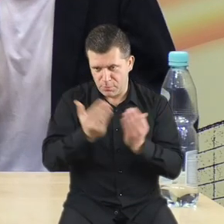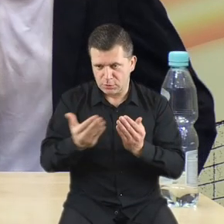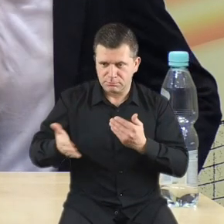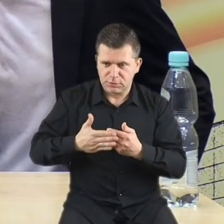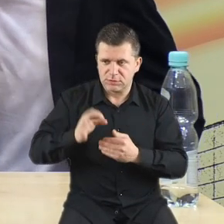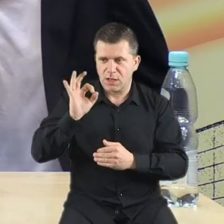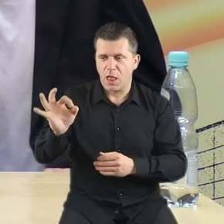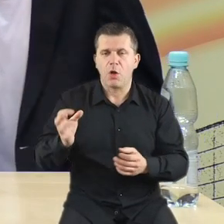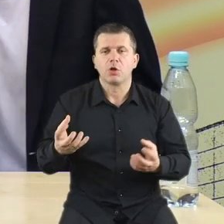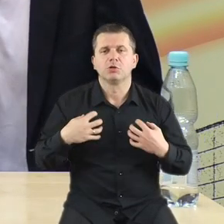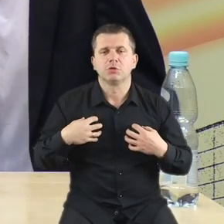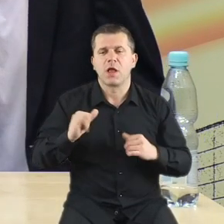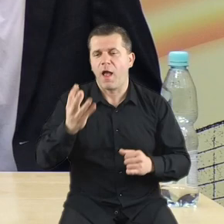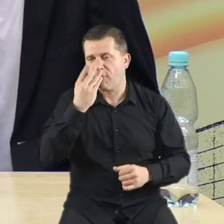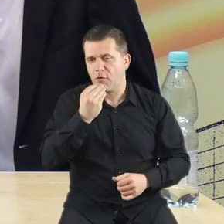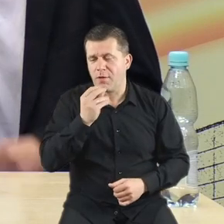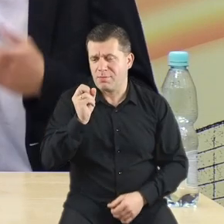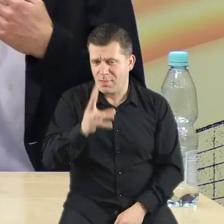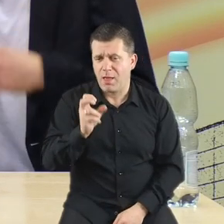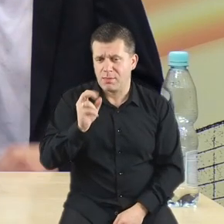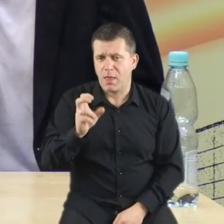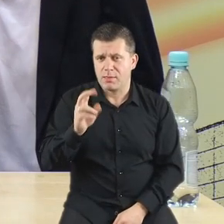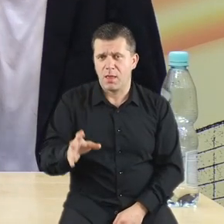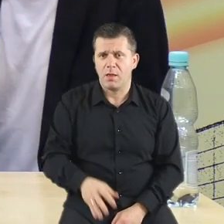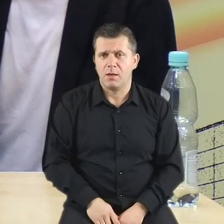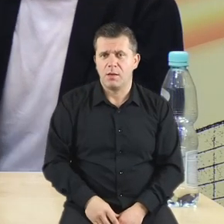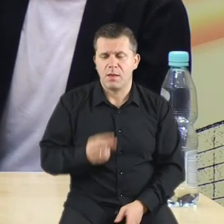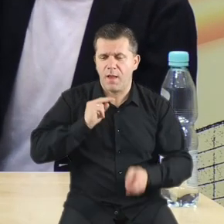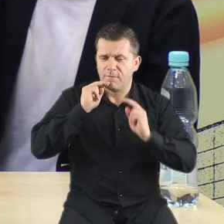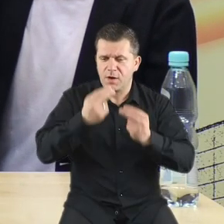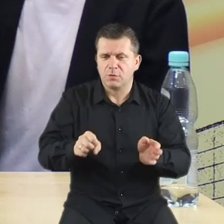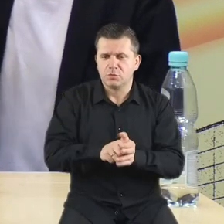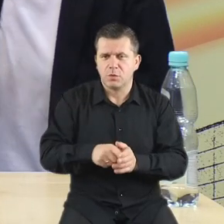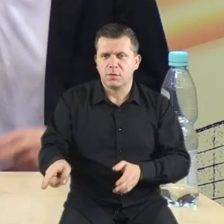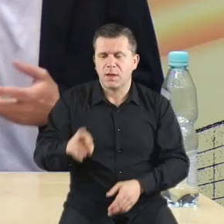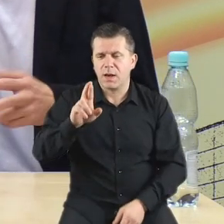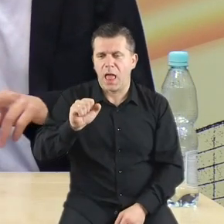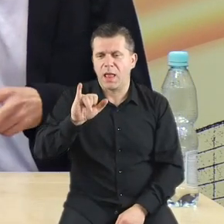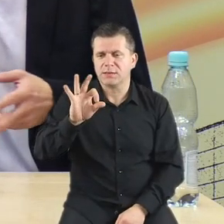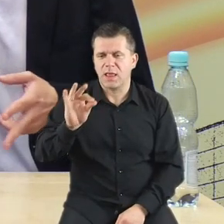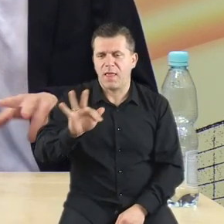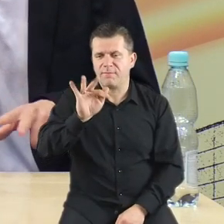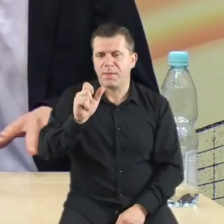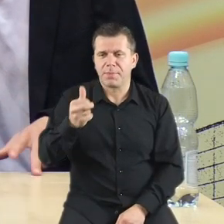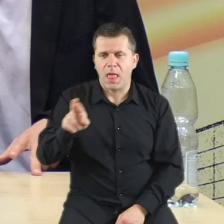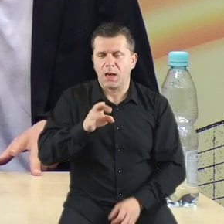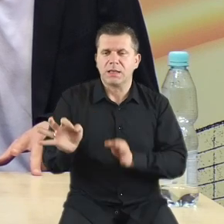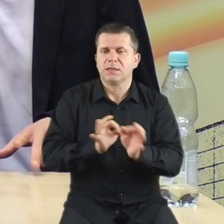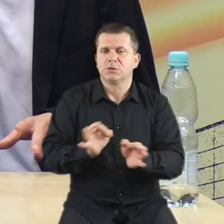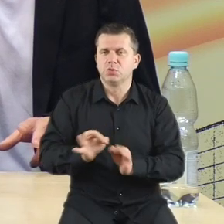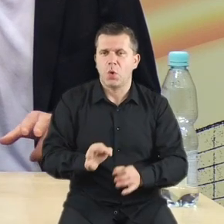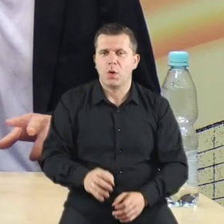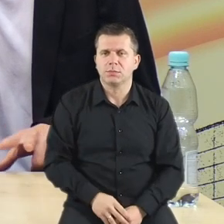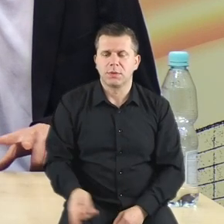wydarzeń? Tak, tak, właśnie dlatego to mnie tak, to wracam do powieści Razie Fiber. Właśnie historii